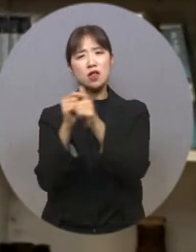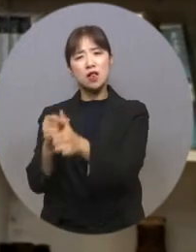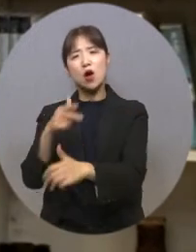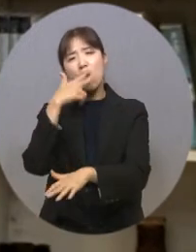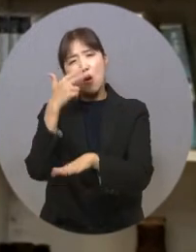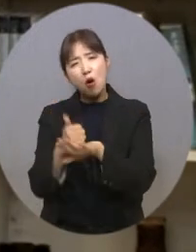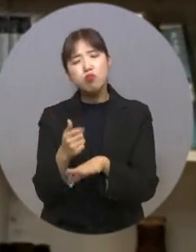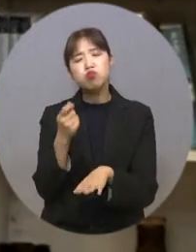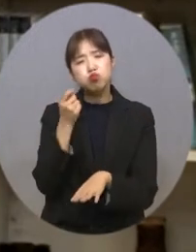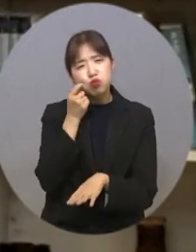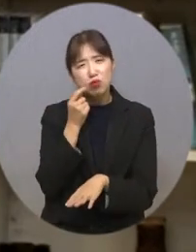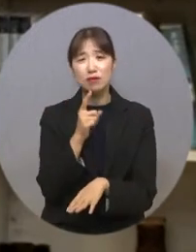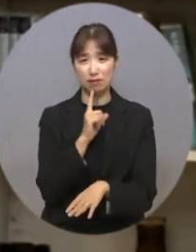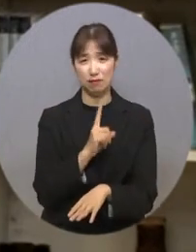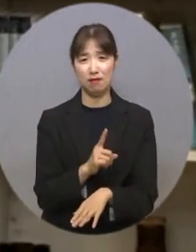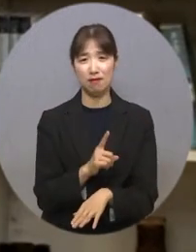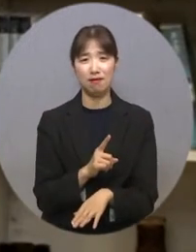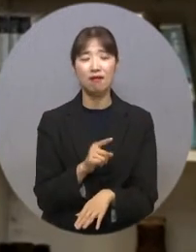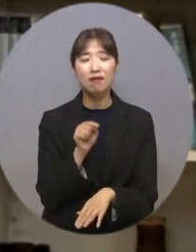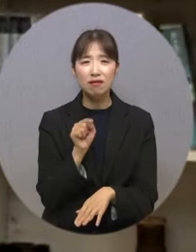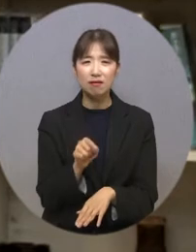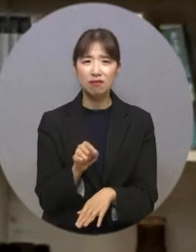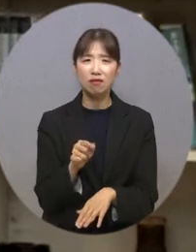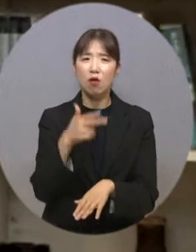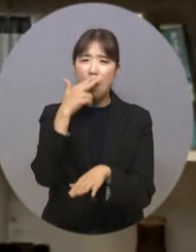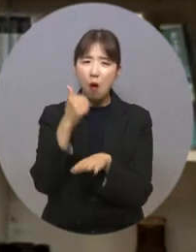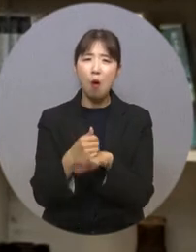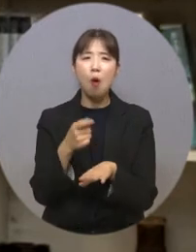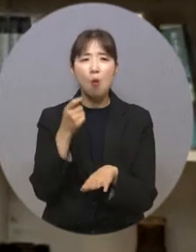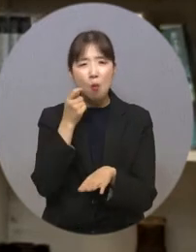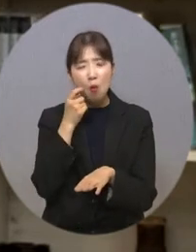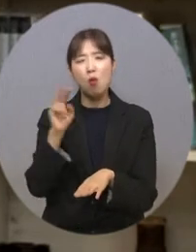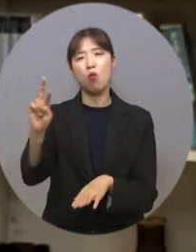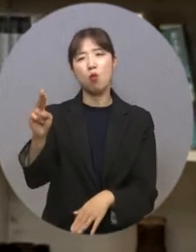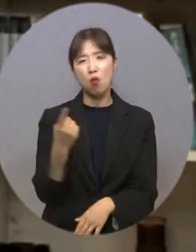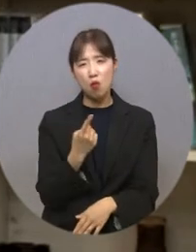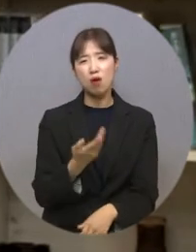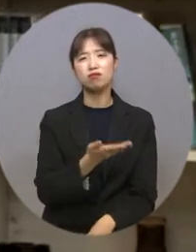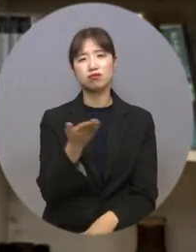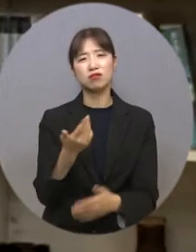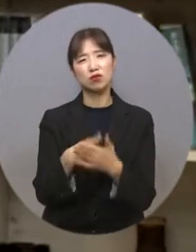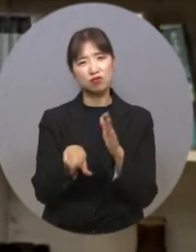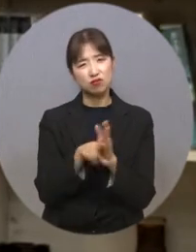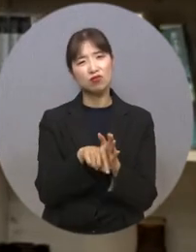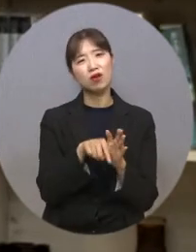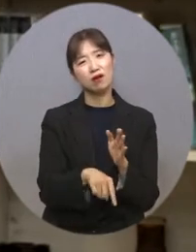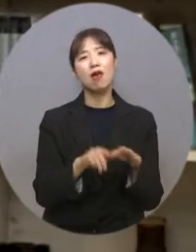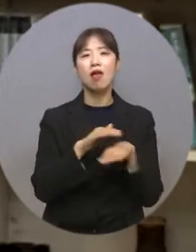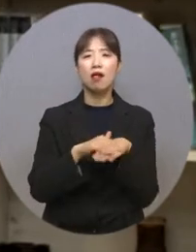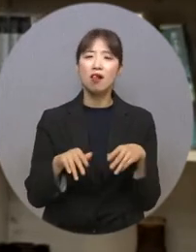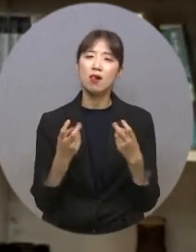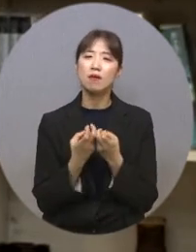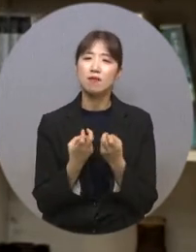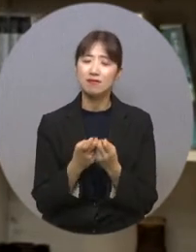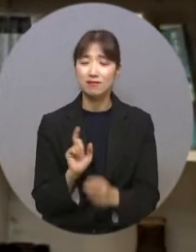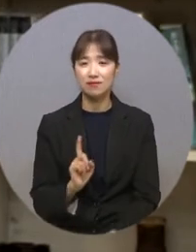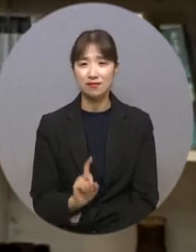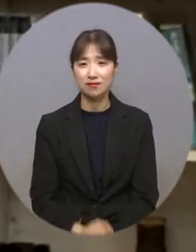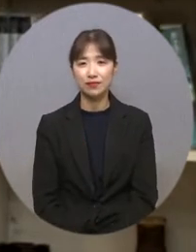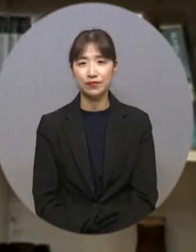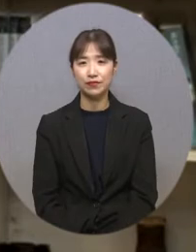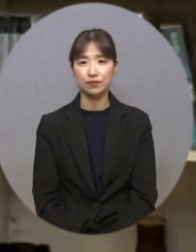못하고 돌아오셨다고 방금 하셨는데 그러면 그 적응을 못하고 돌아오신 분들을 위해서 우리 기관에서는 어떤 해결책들을 마련하고